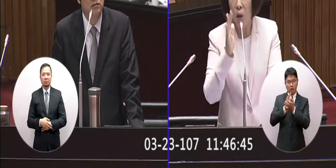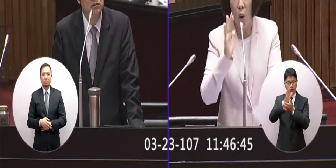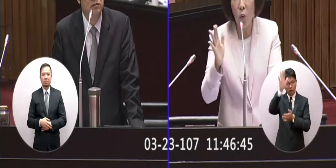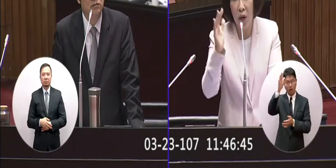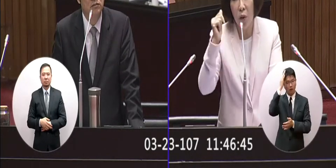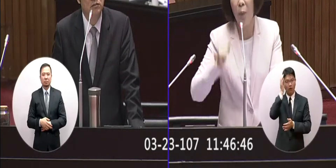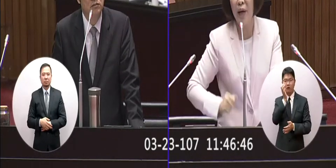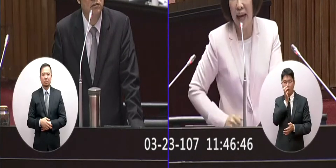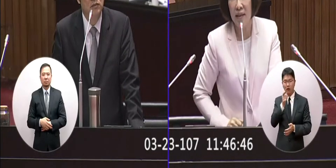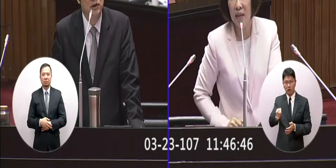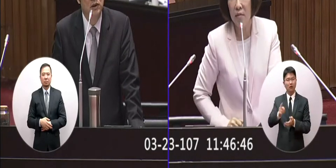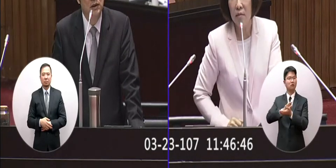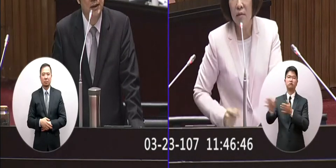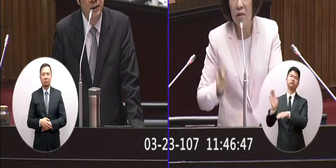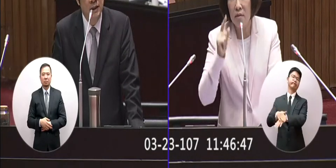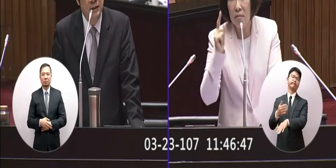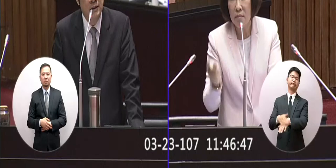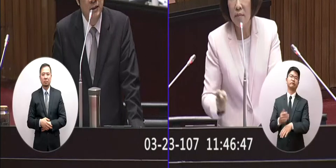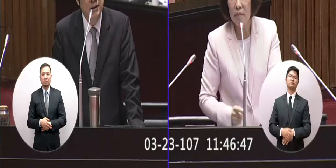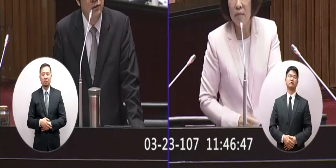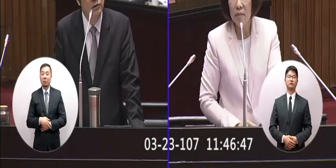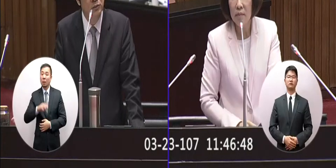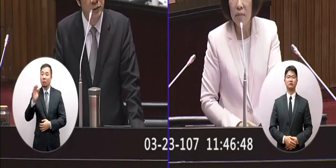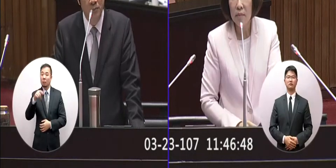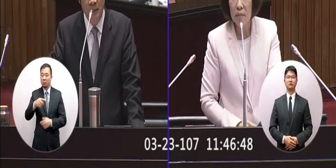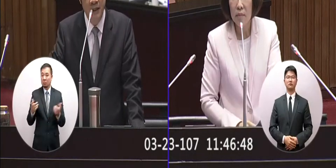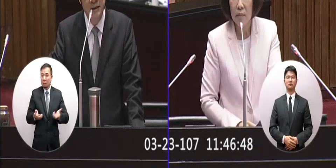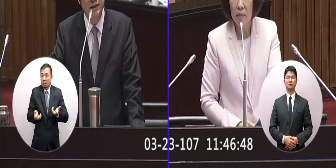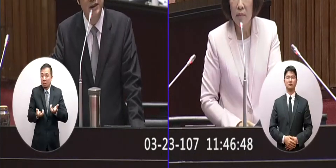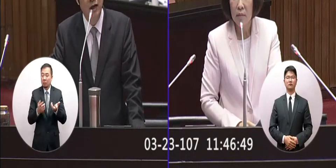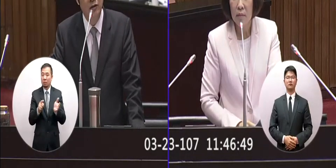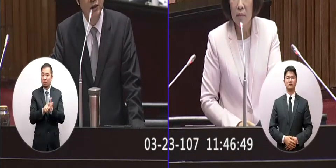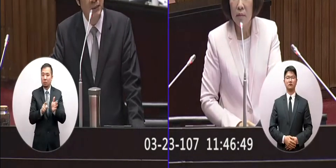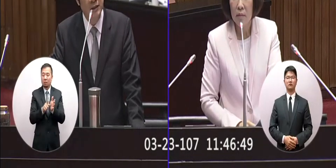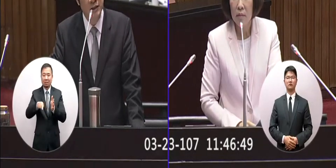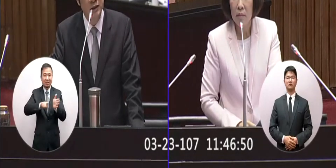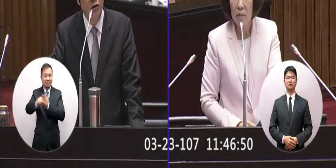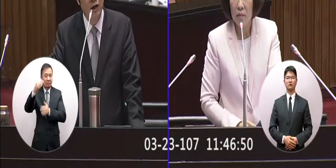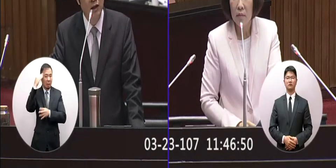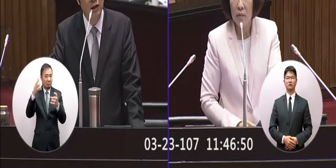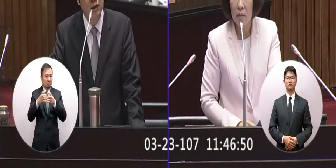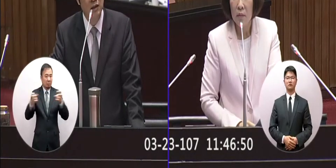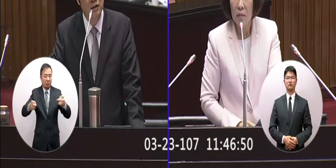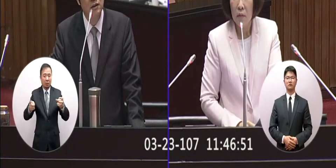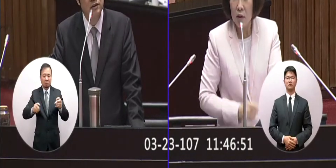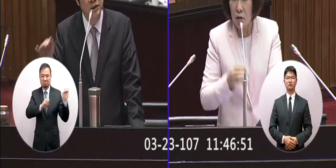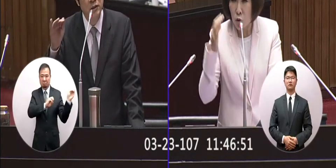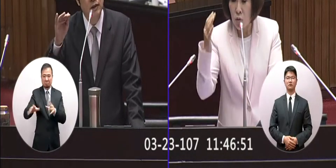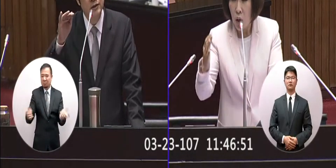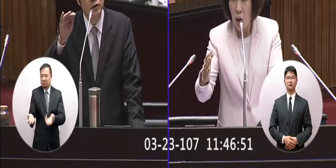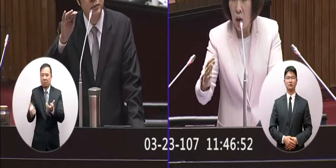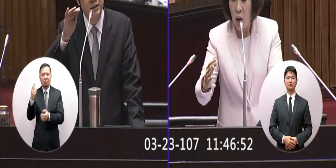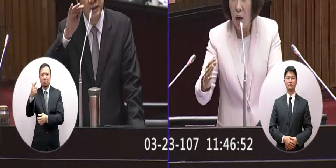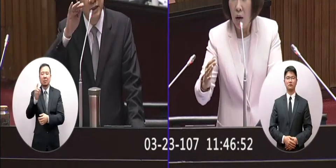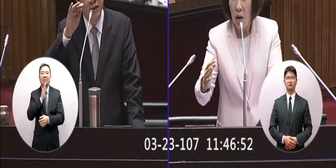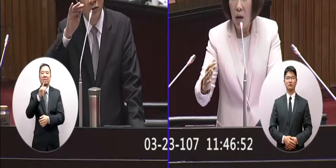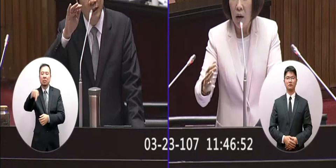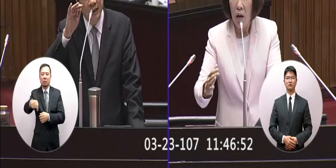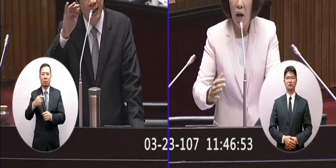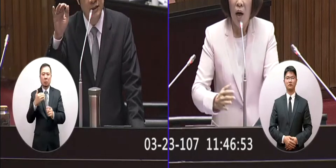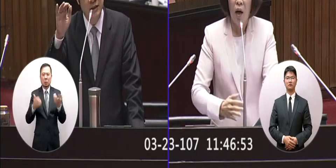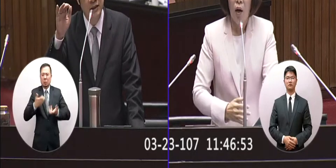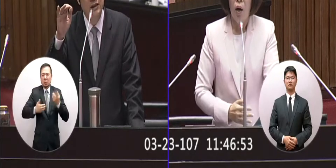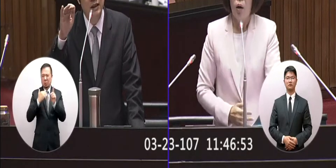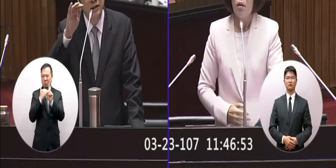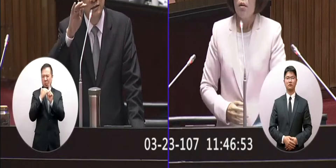煤永远都不会干净。 但是它燃烧的时候不是把煤直接烧哦，它把它气化，气化之后变成一氧